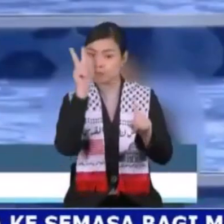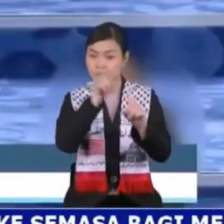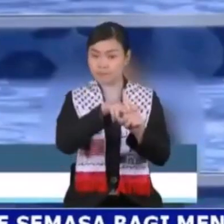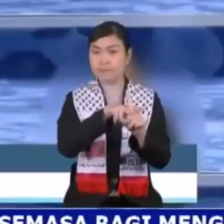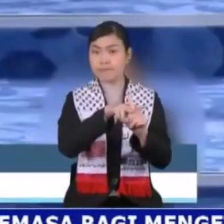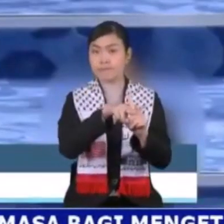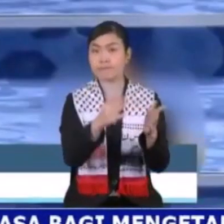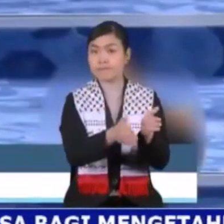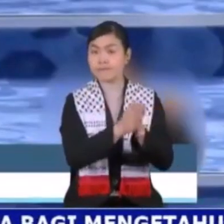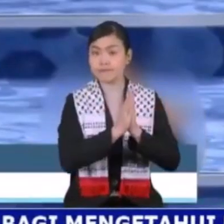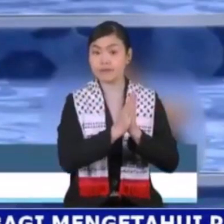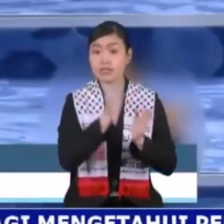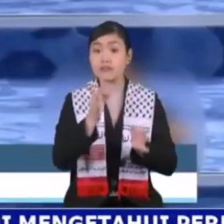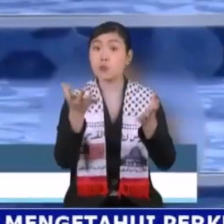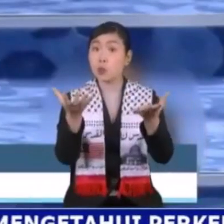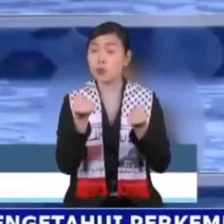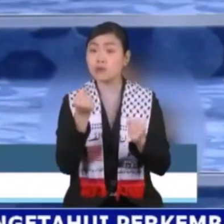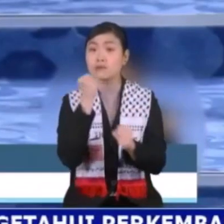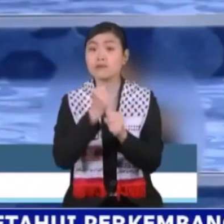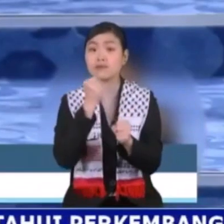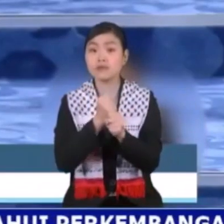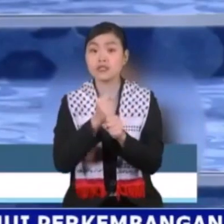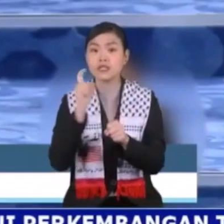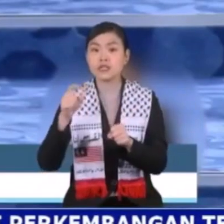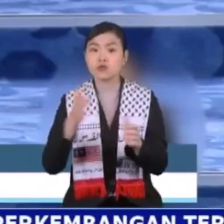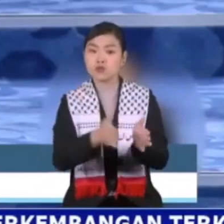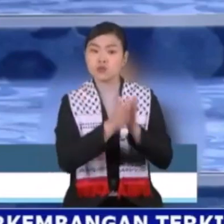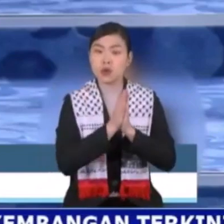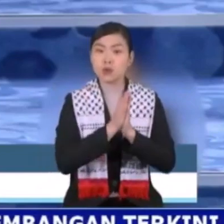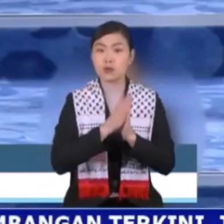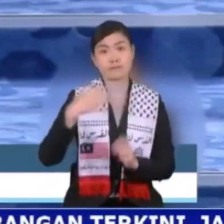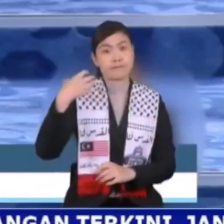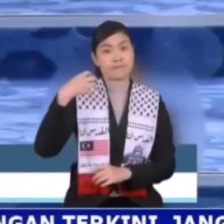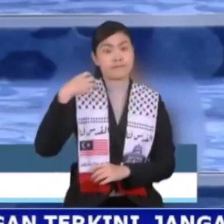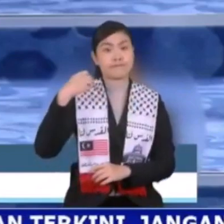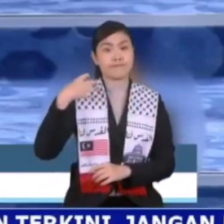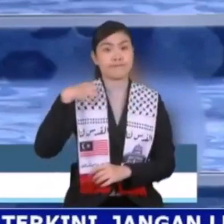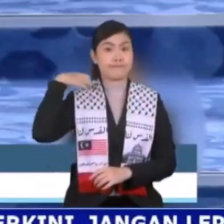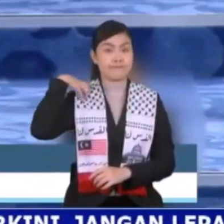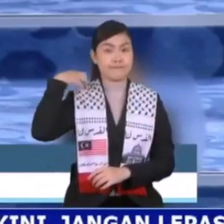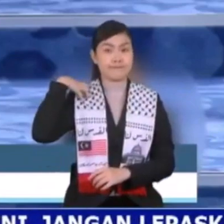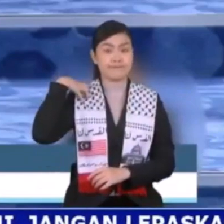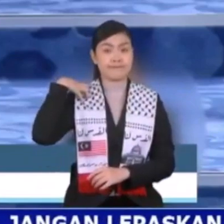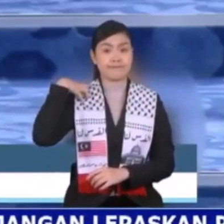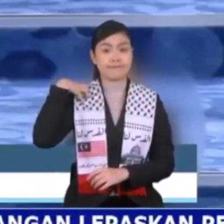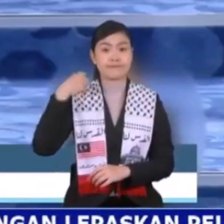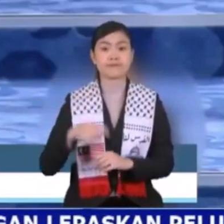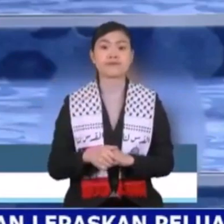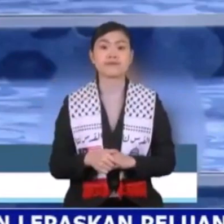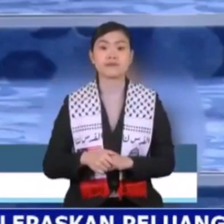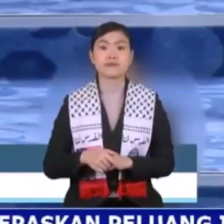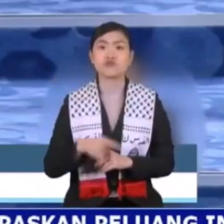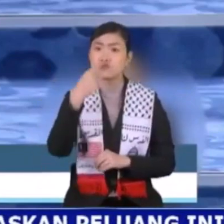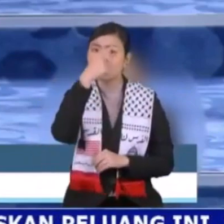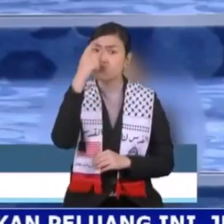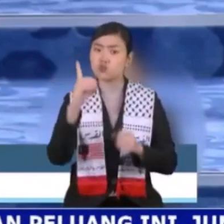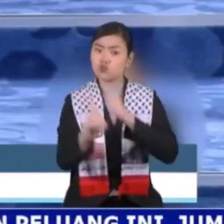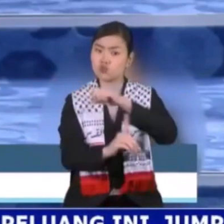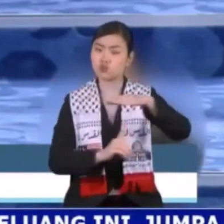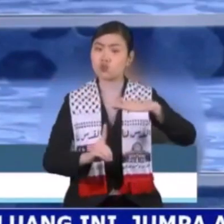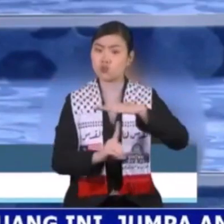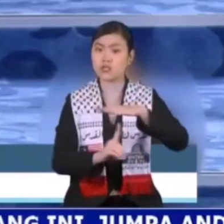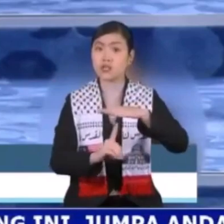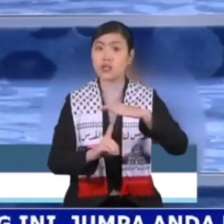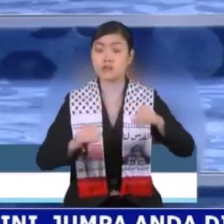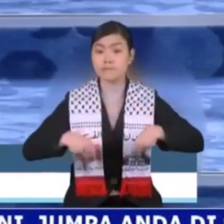Mau bekerja, mereka mesti memohon kepada pihak berkuasa kita. Di situ, kerana dasar kita adalah